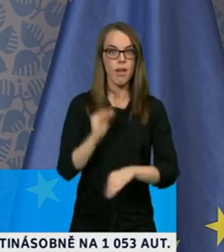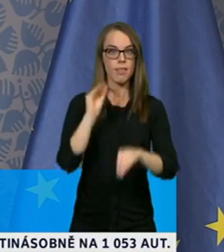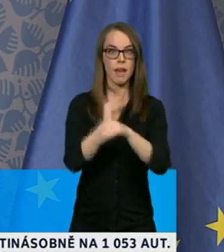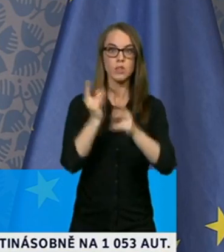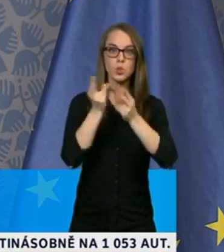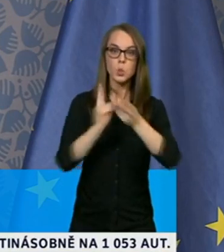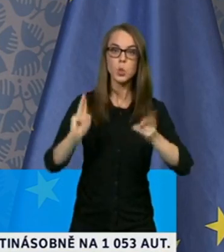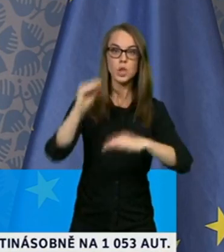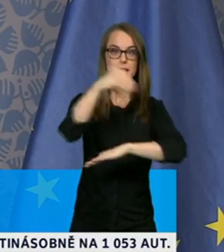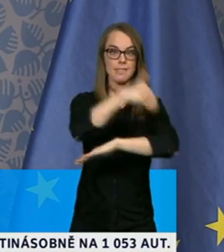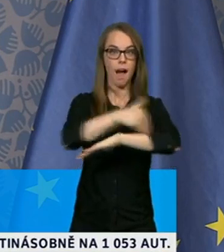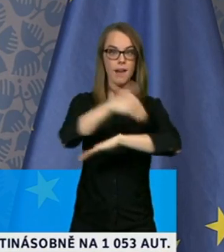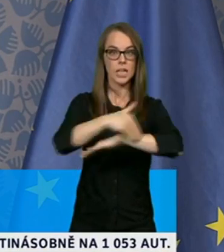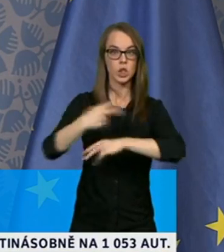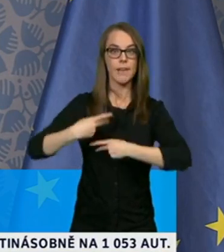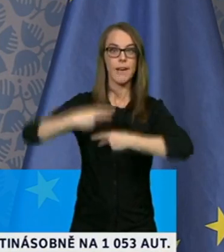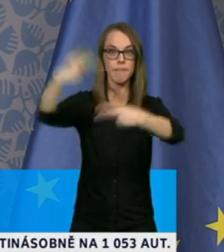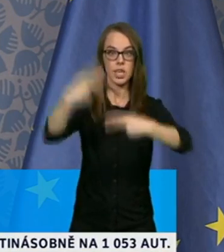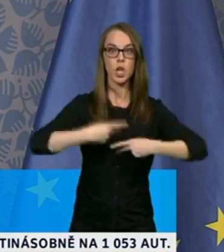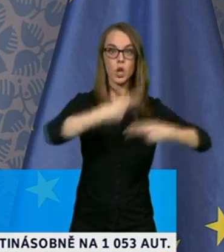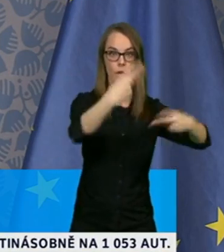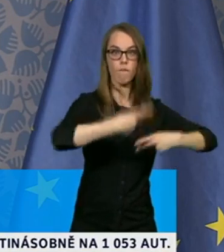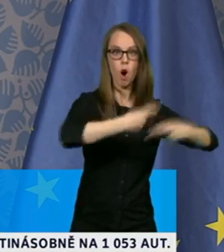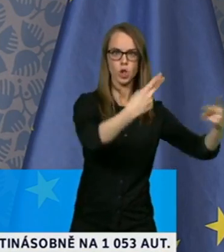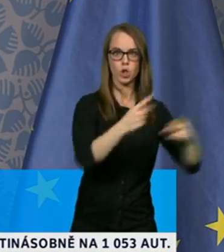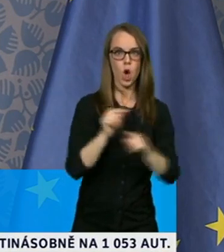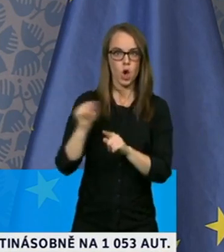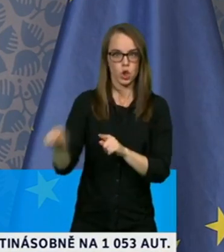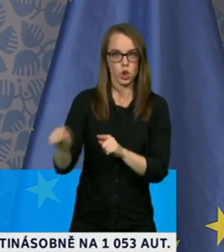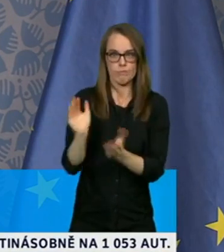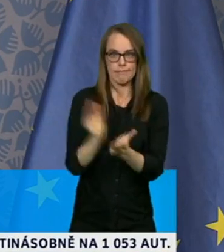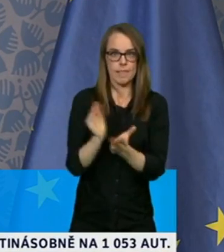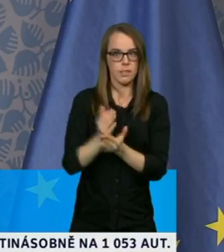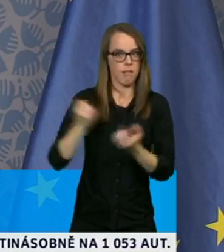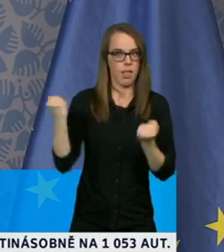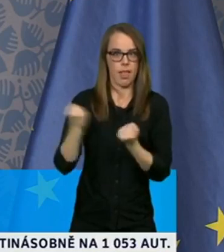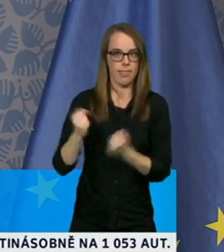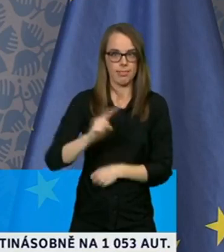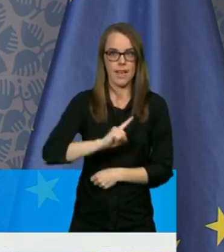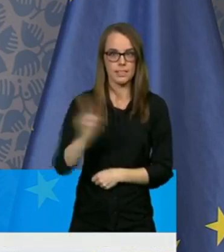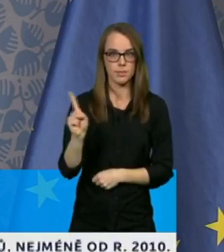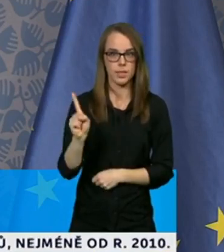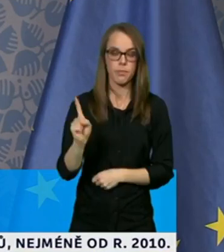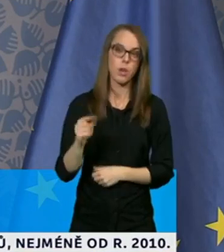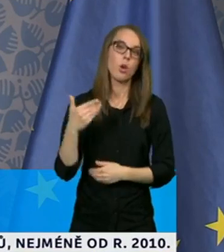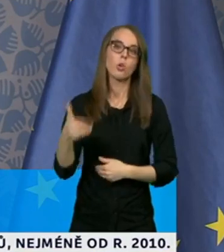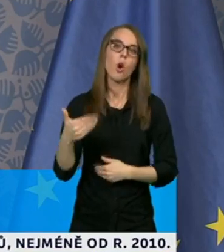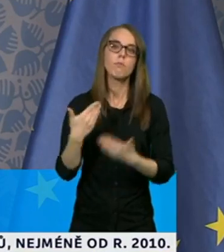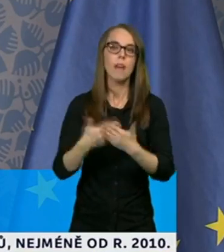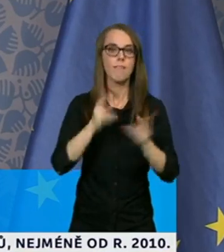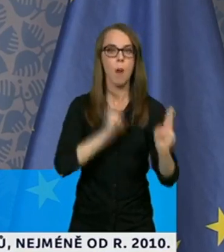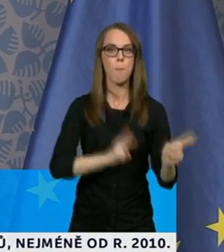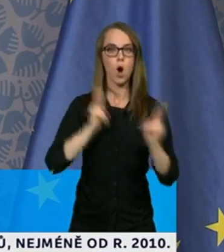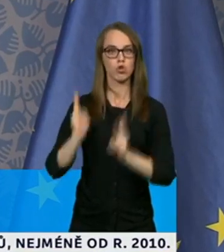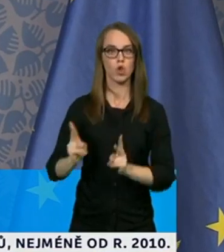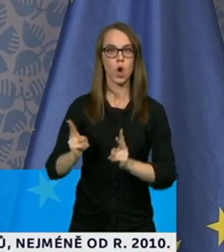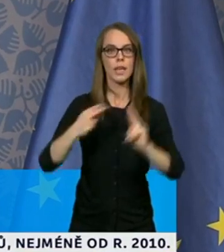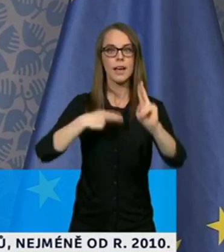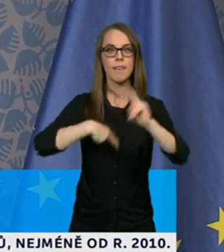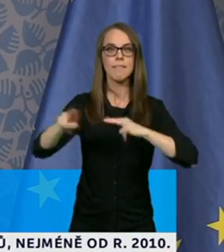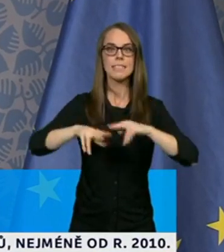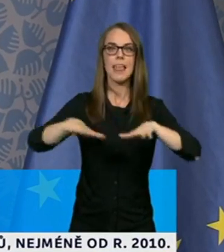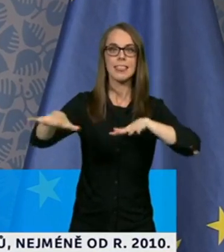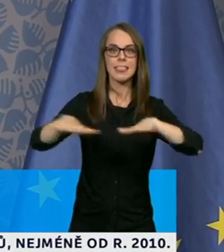to návrhu zákona slibujeme, že by se tím měla vlastně zvýšit konkurence na trhu léčebného konopí a tedy i